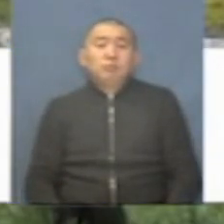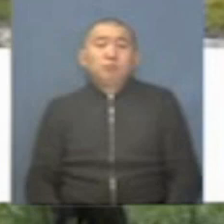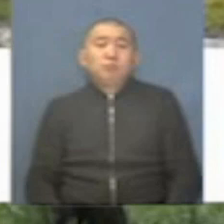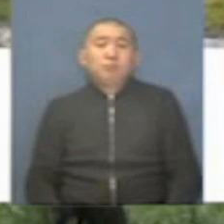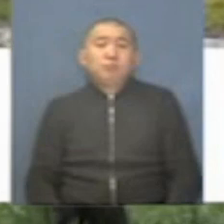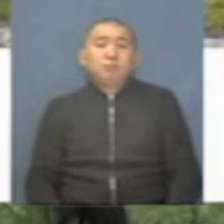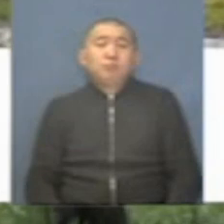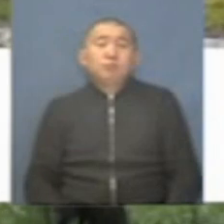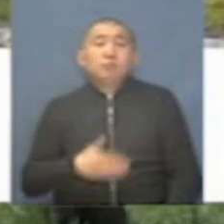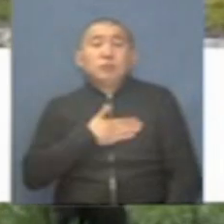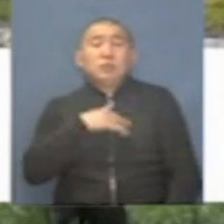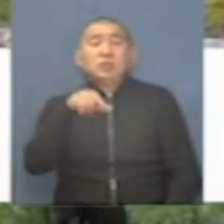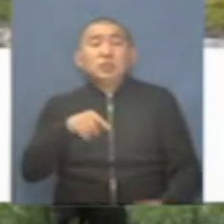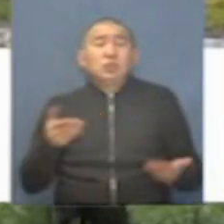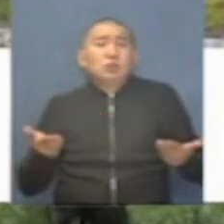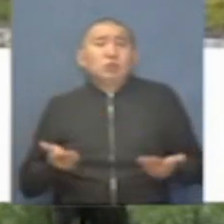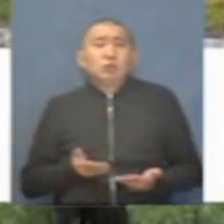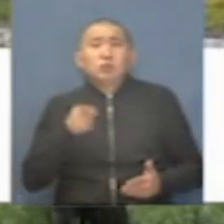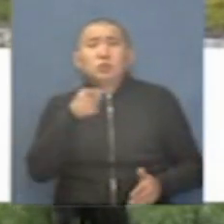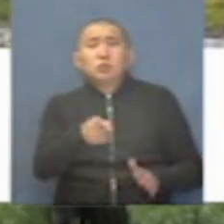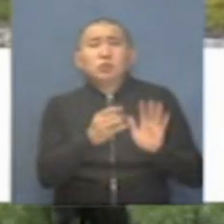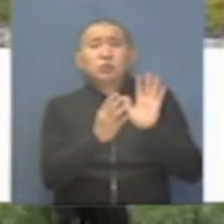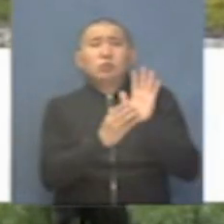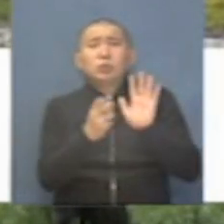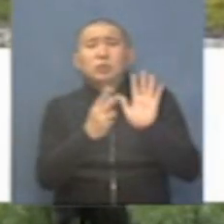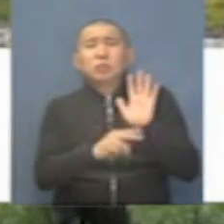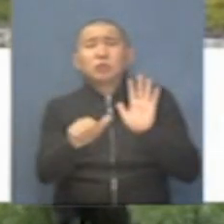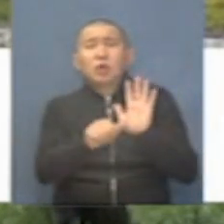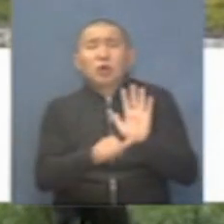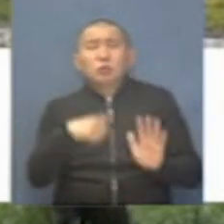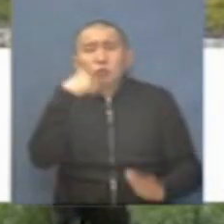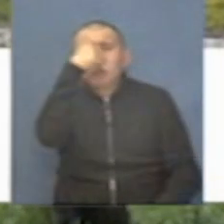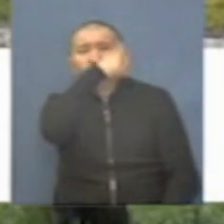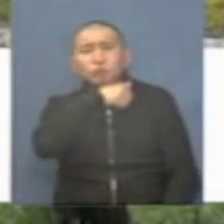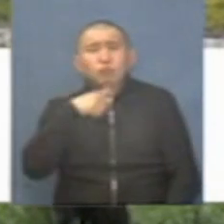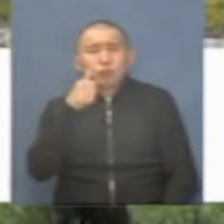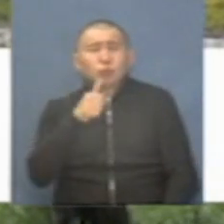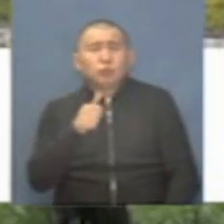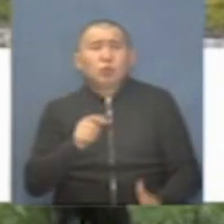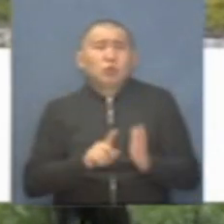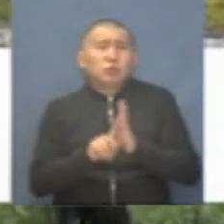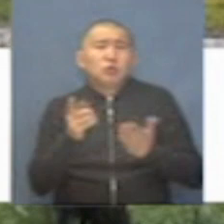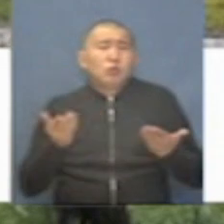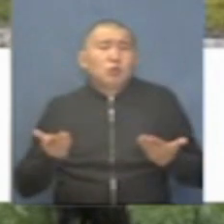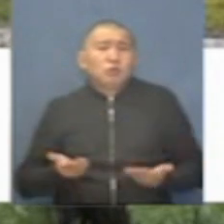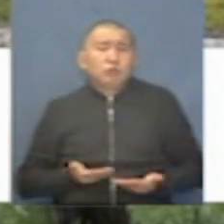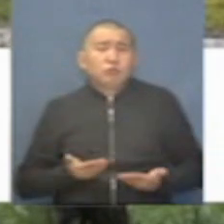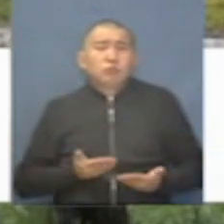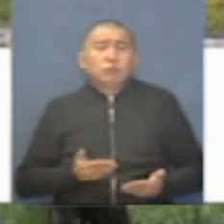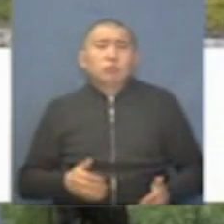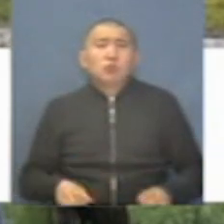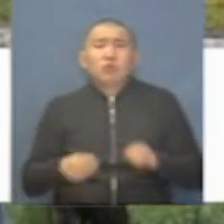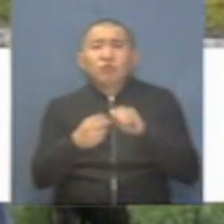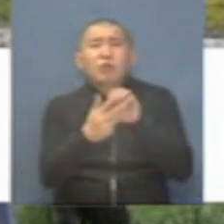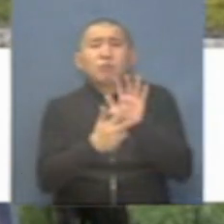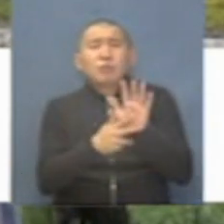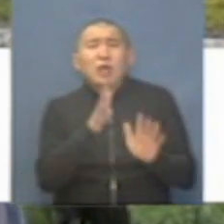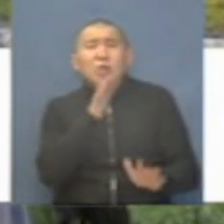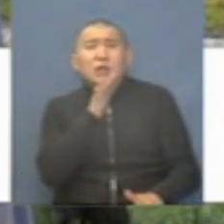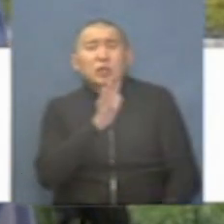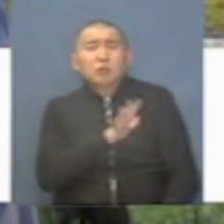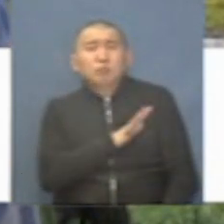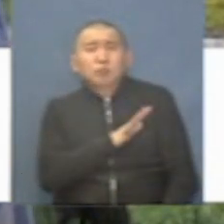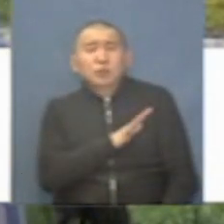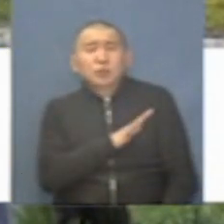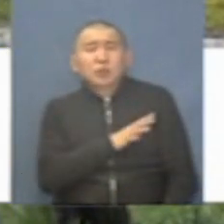и вот эта проблема у нас. Біз бұл ауылда 1976 жылдан бастап тұрамыз. Елді мекенге көшіп келгенімде жасым небәрі